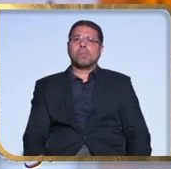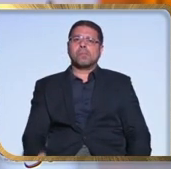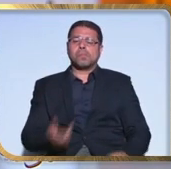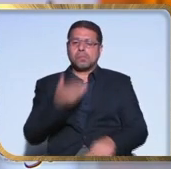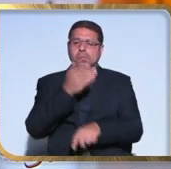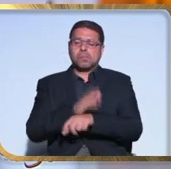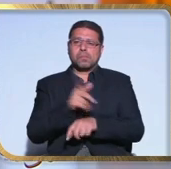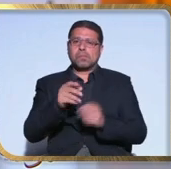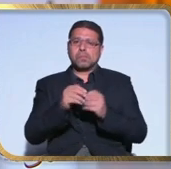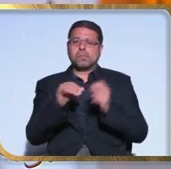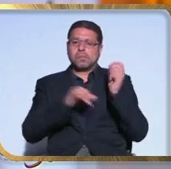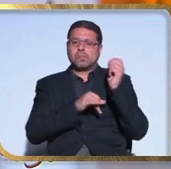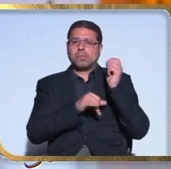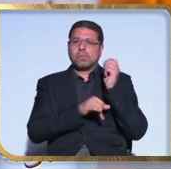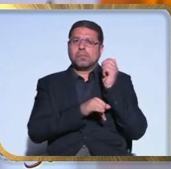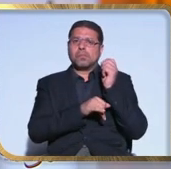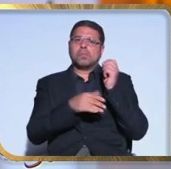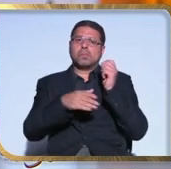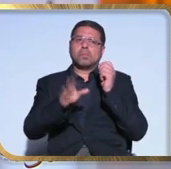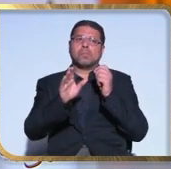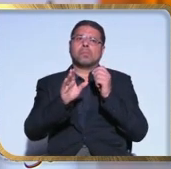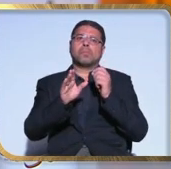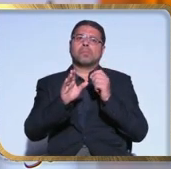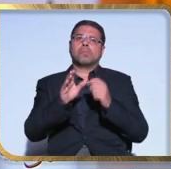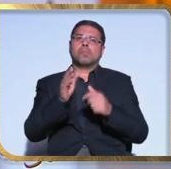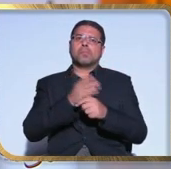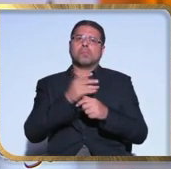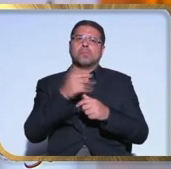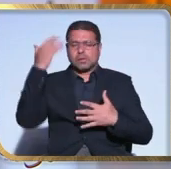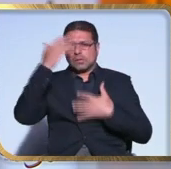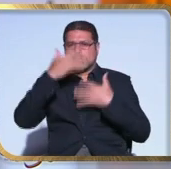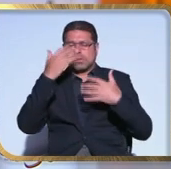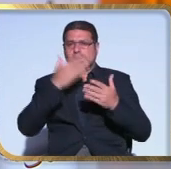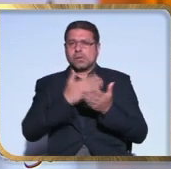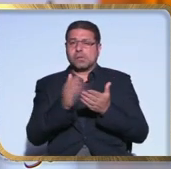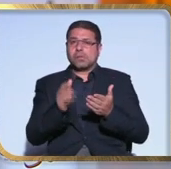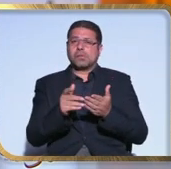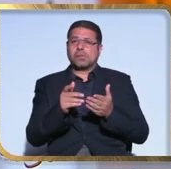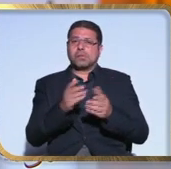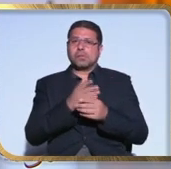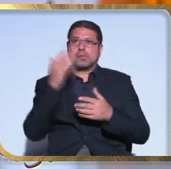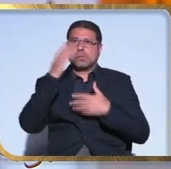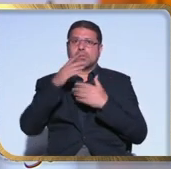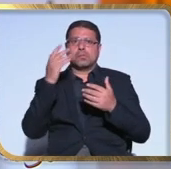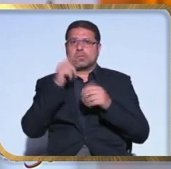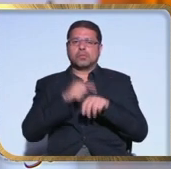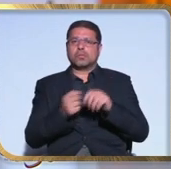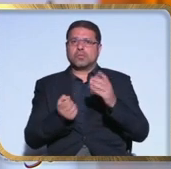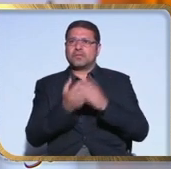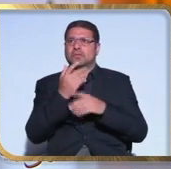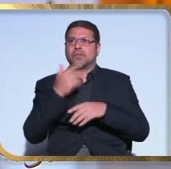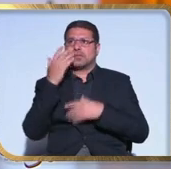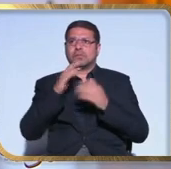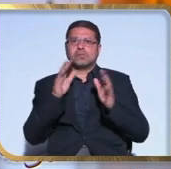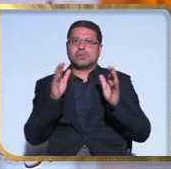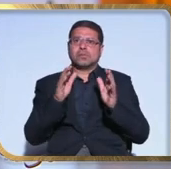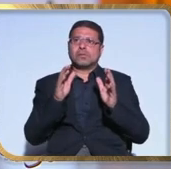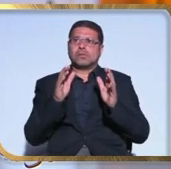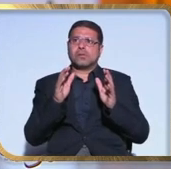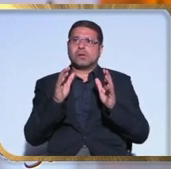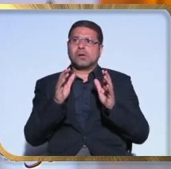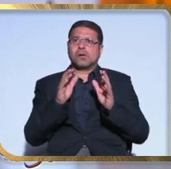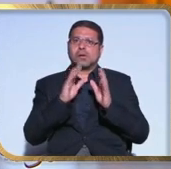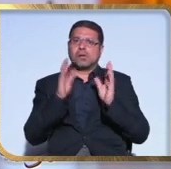ماتت هي كانت داخله الحمام عشان تستحمى يعني وكده فما حصلش نصيب وما لحقتش ايوه هي ما هي